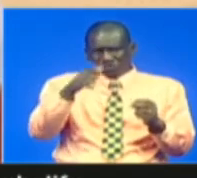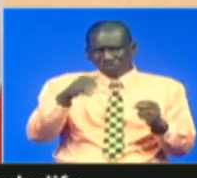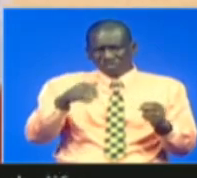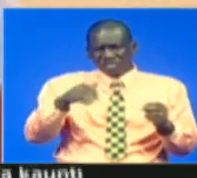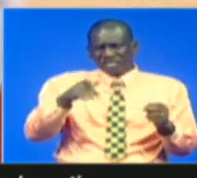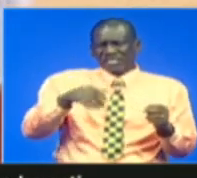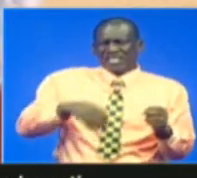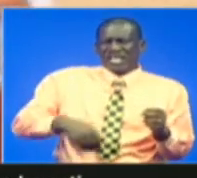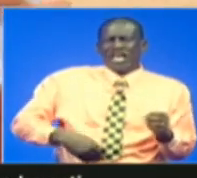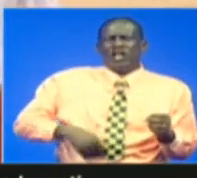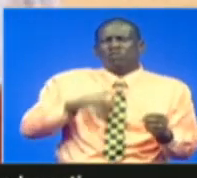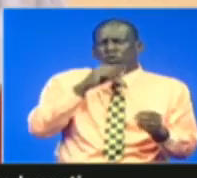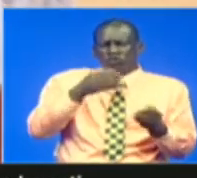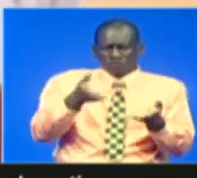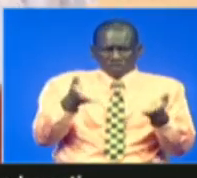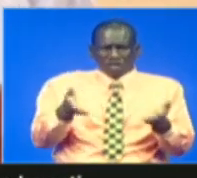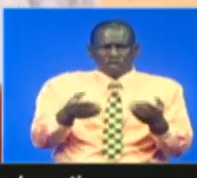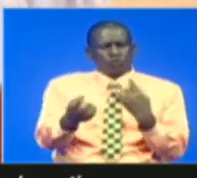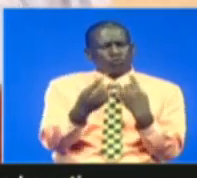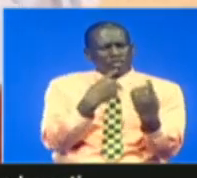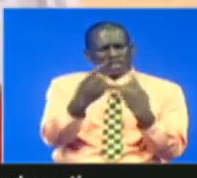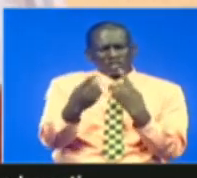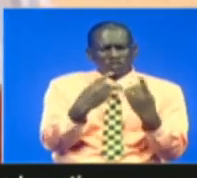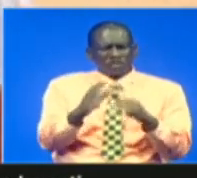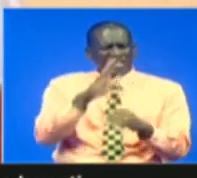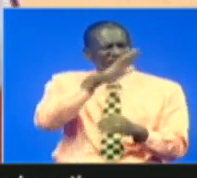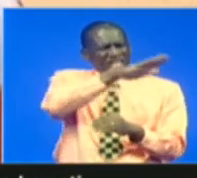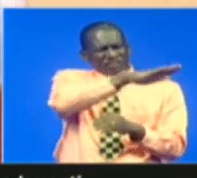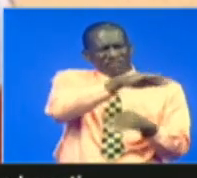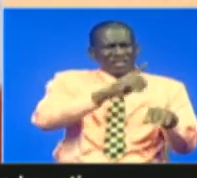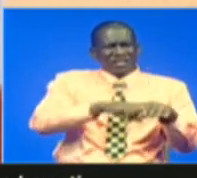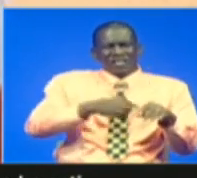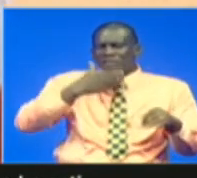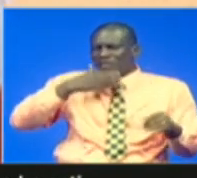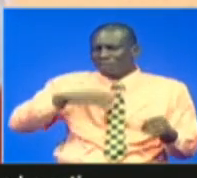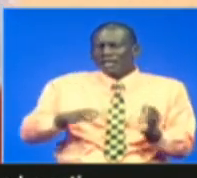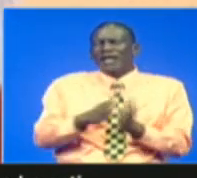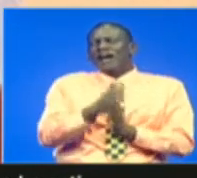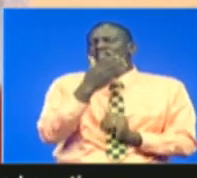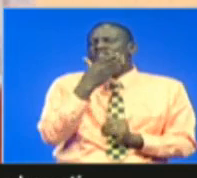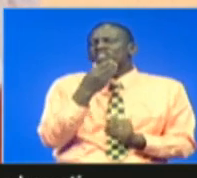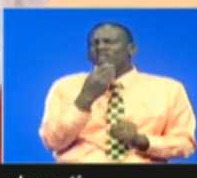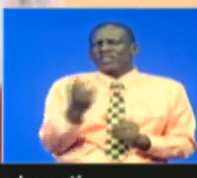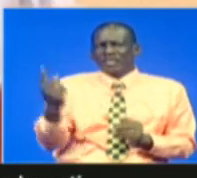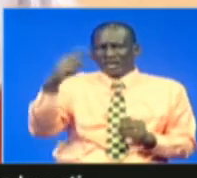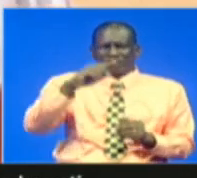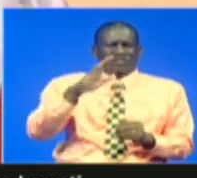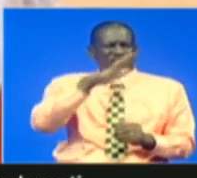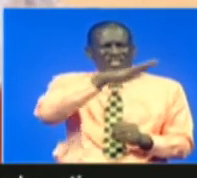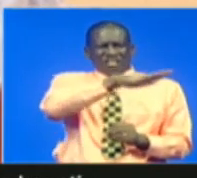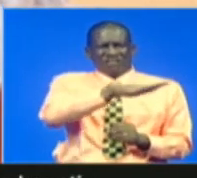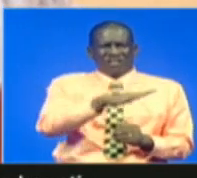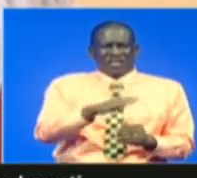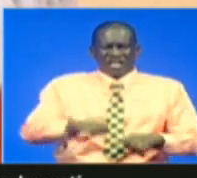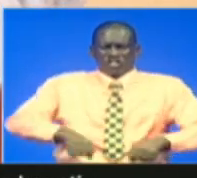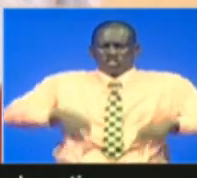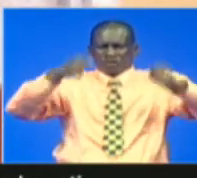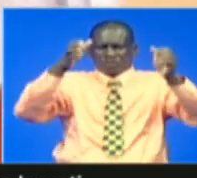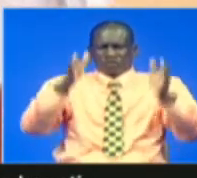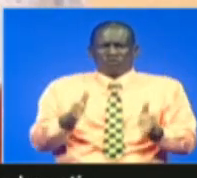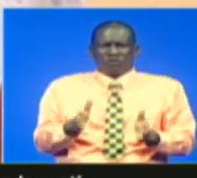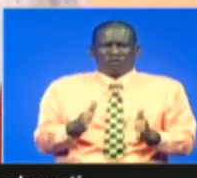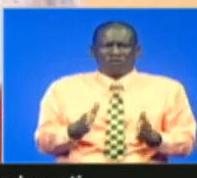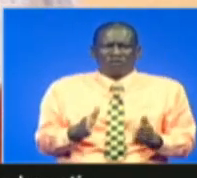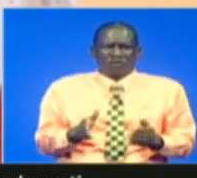hapa. Tutazungumuza jioni wazazi na baba yake akija jioni na chairman.